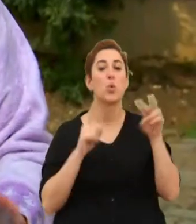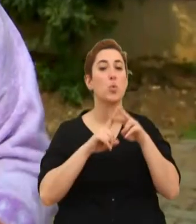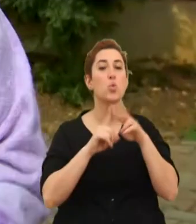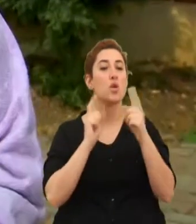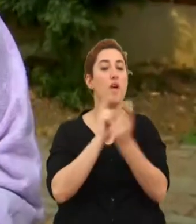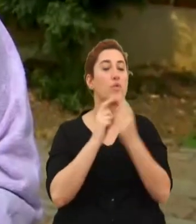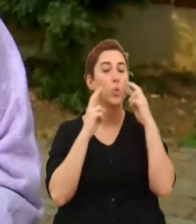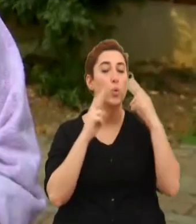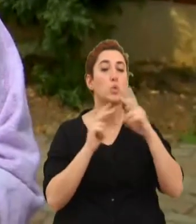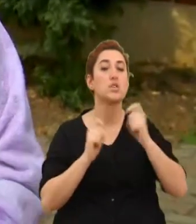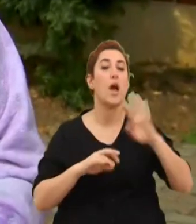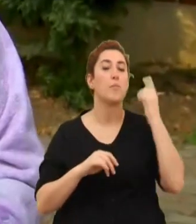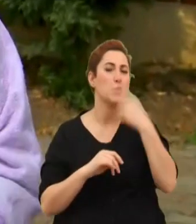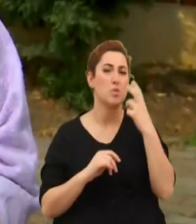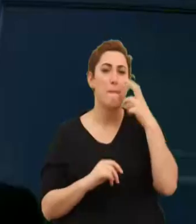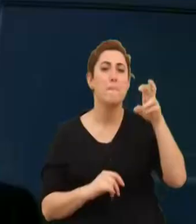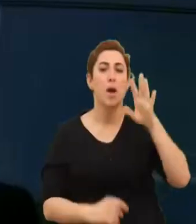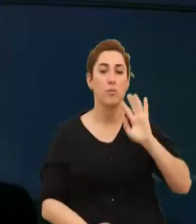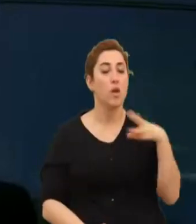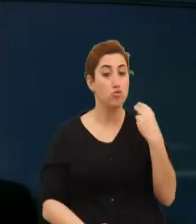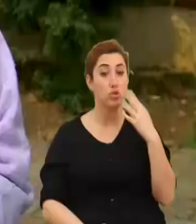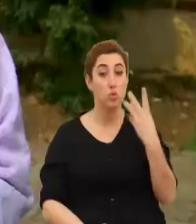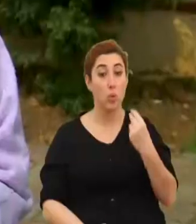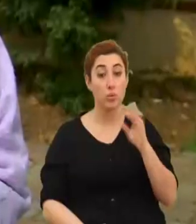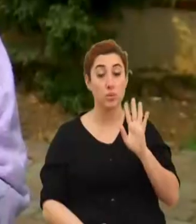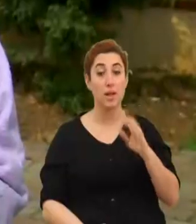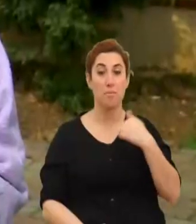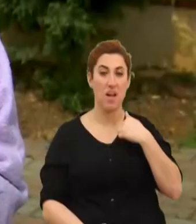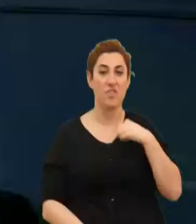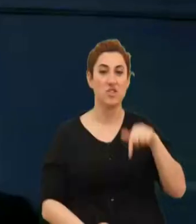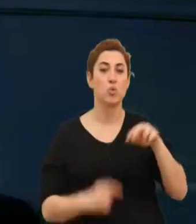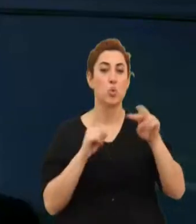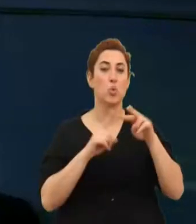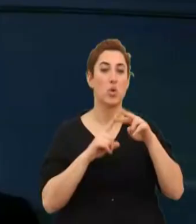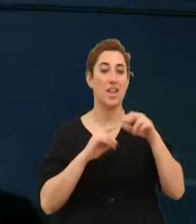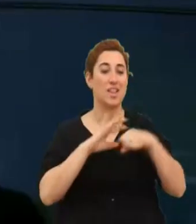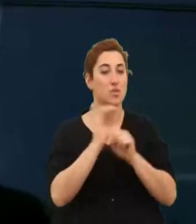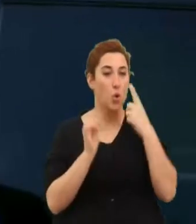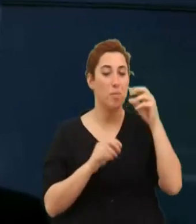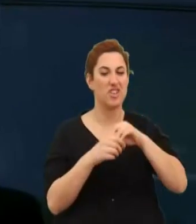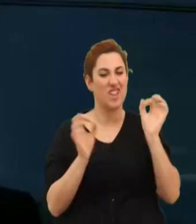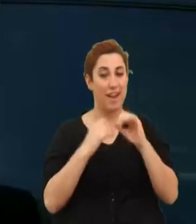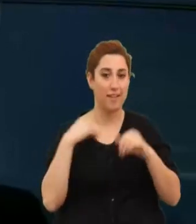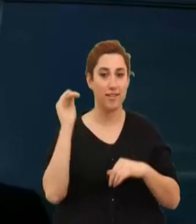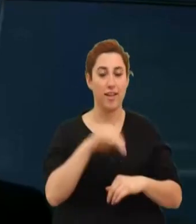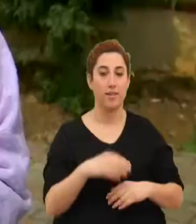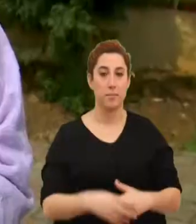Nurhan'la görüşmüyor efendim. Yüzüne bakmıyorlar. Çok güzel, çok güzel. Ben de zaten Nurhan'ın hezimetini görmek için erkenden